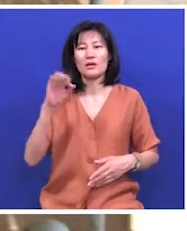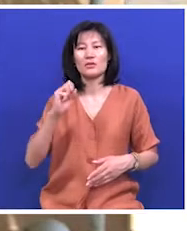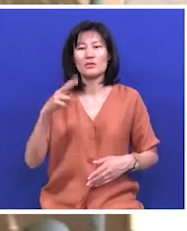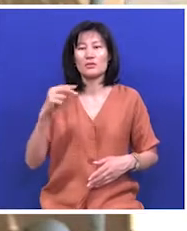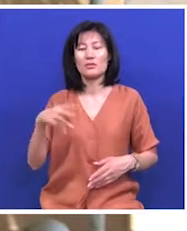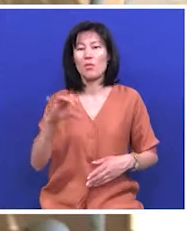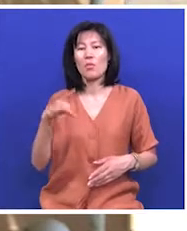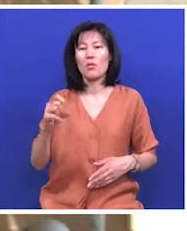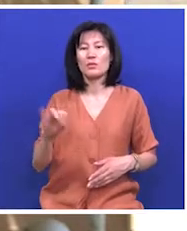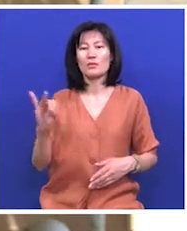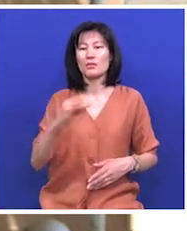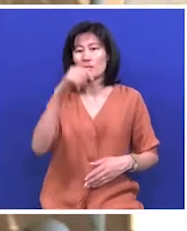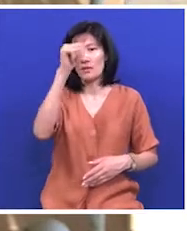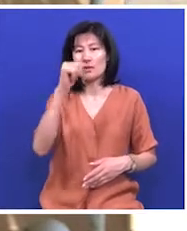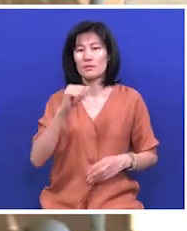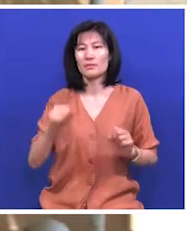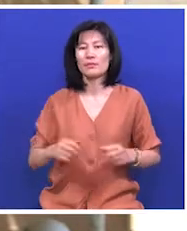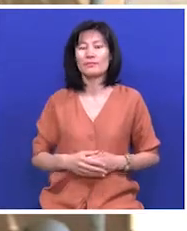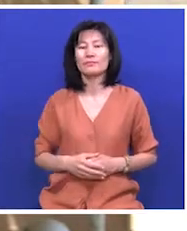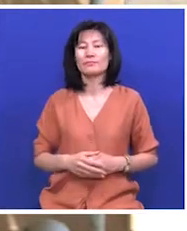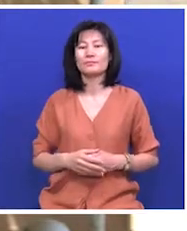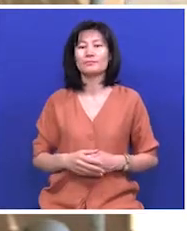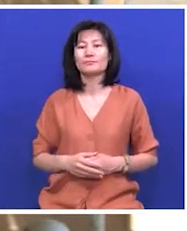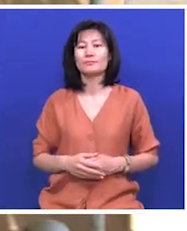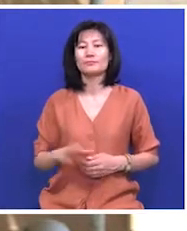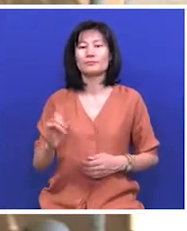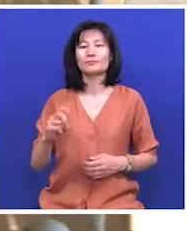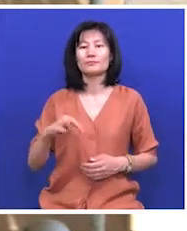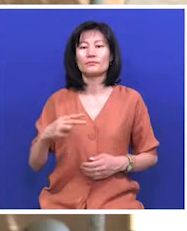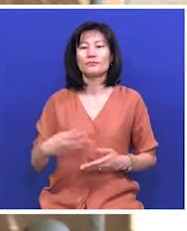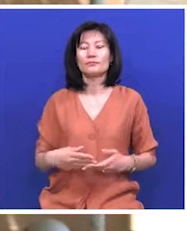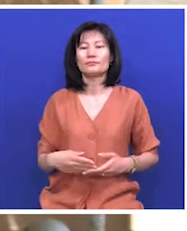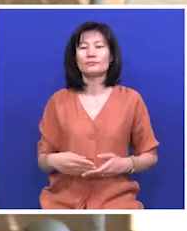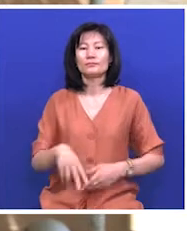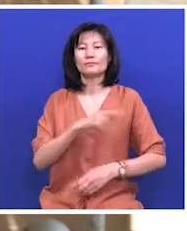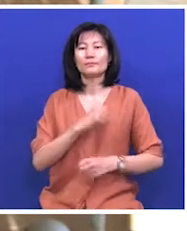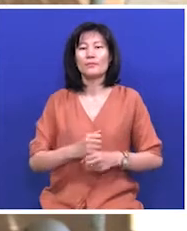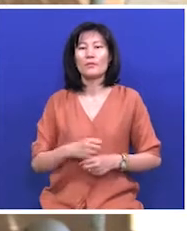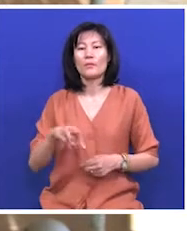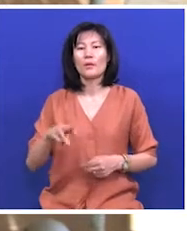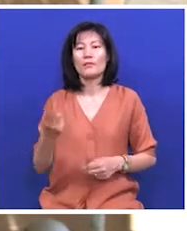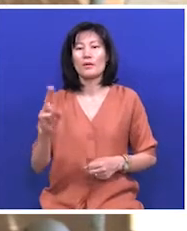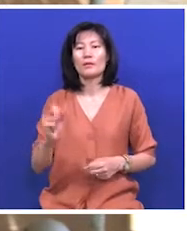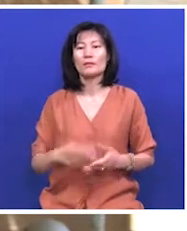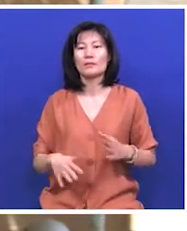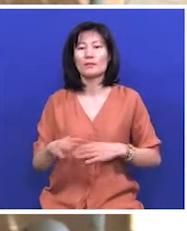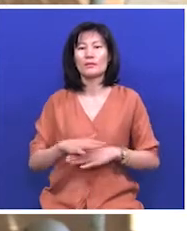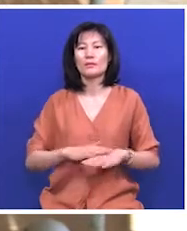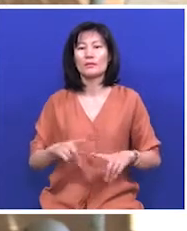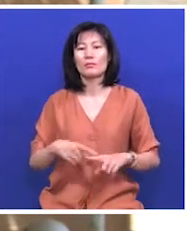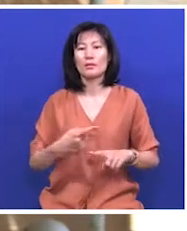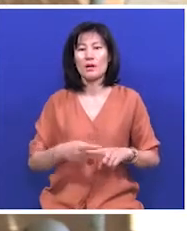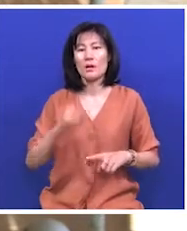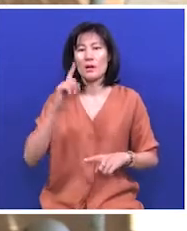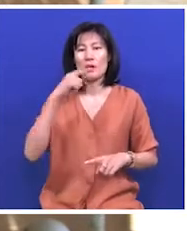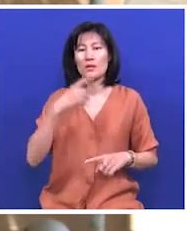алғысы, мына оразаның кезінде, Рамазан айында бұдан артық сауап тірлік, бұдан артық тірлік жоқ біздің Мақтарал еліне.